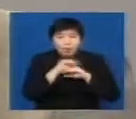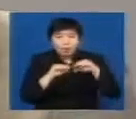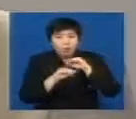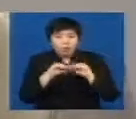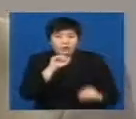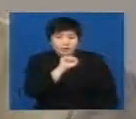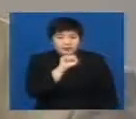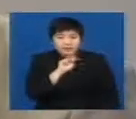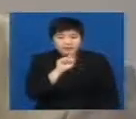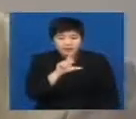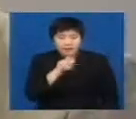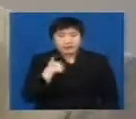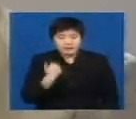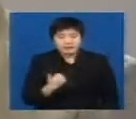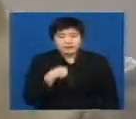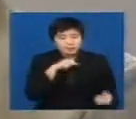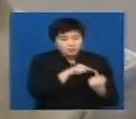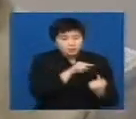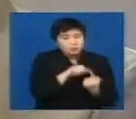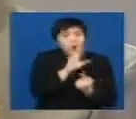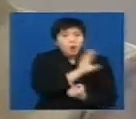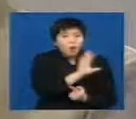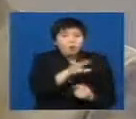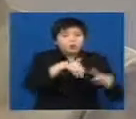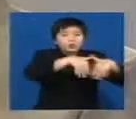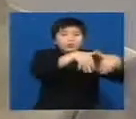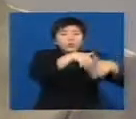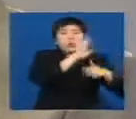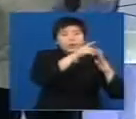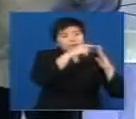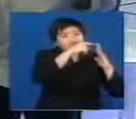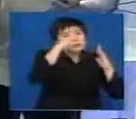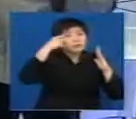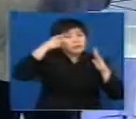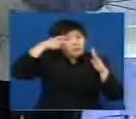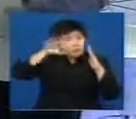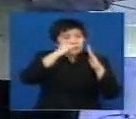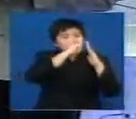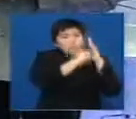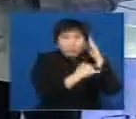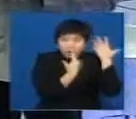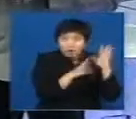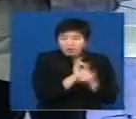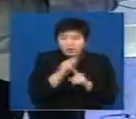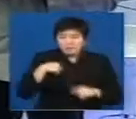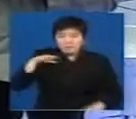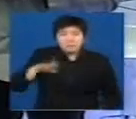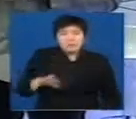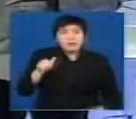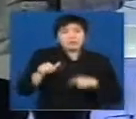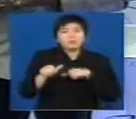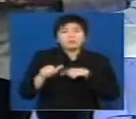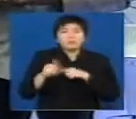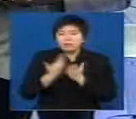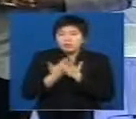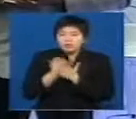ชนในชนบทส่วนใหญ ่ แต่ในเมืองเนี่ยเขาก็มีปัญหาเช่นเดียวกันอยากจะพัฒนานู่นพัฒนานี้ไม่มีกองทุนก็เลยท่